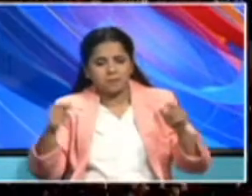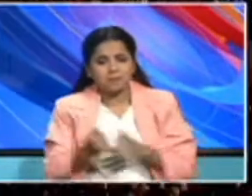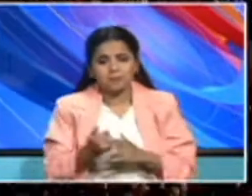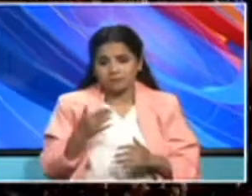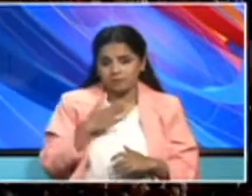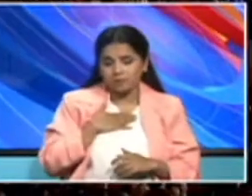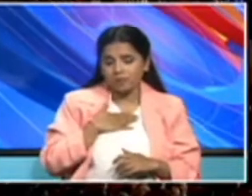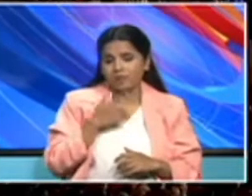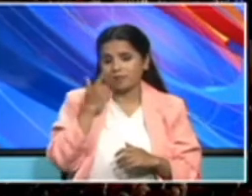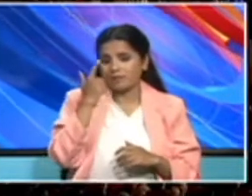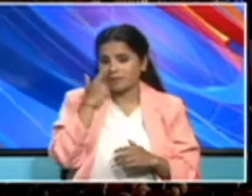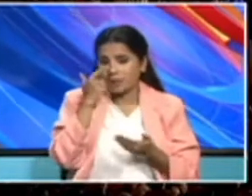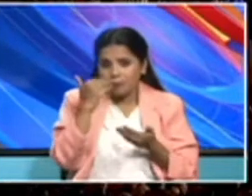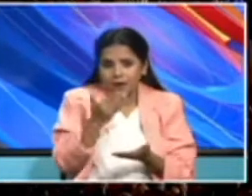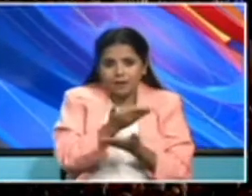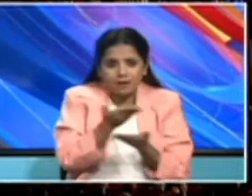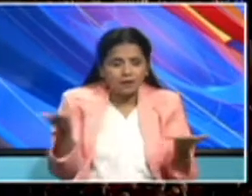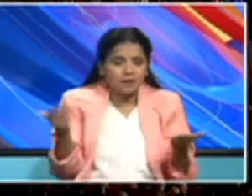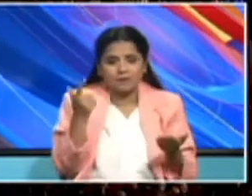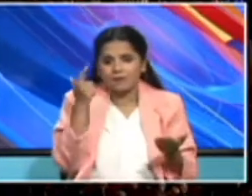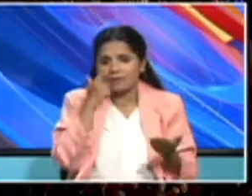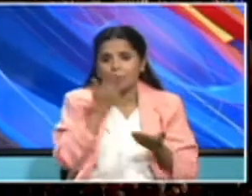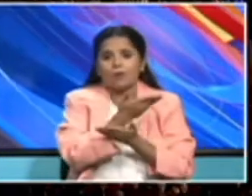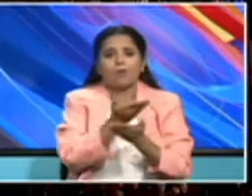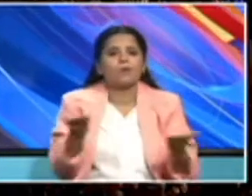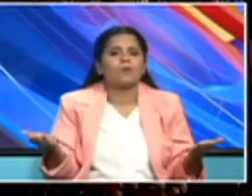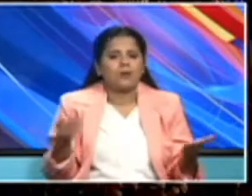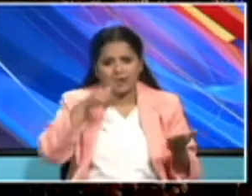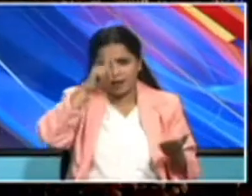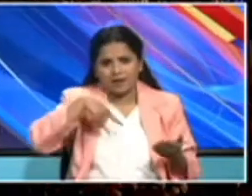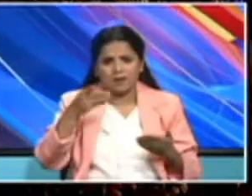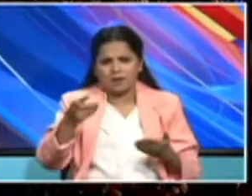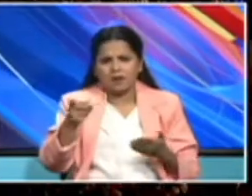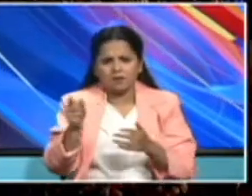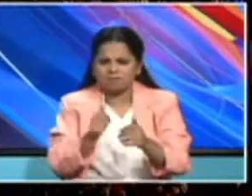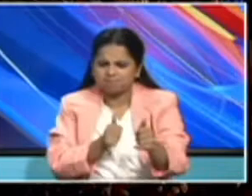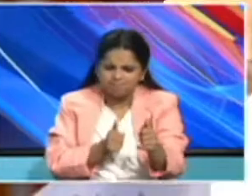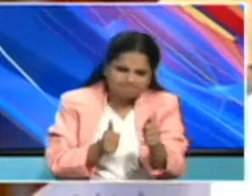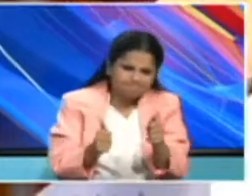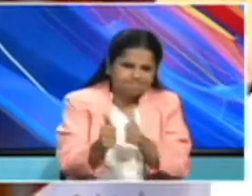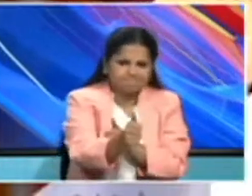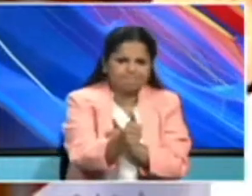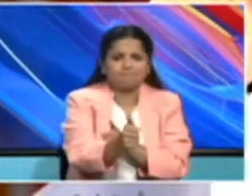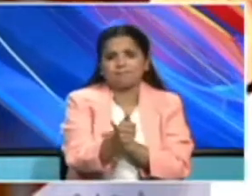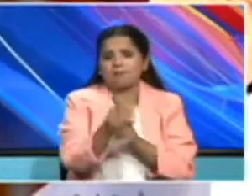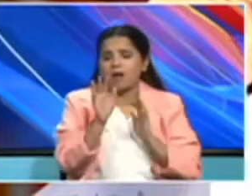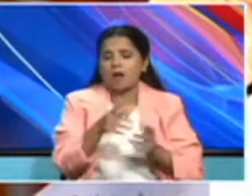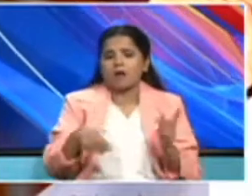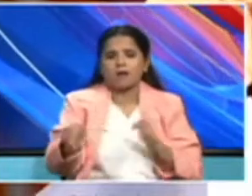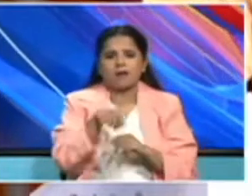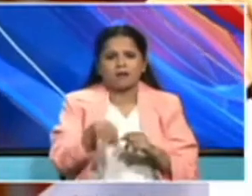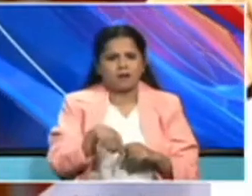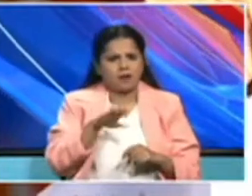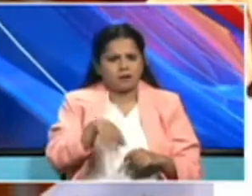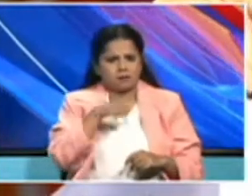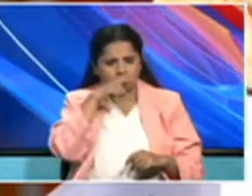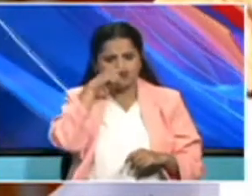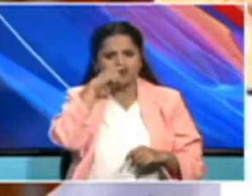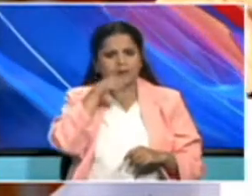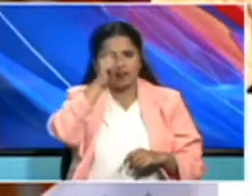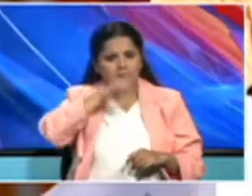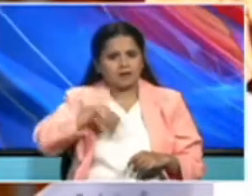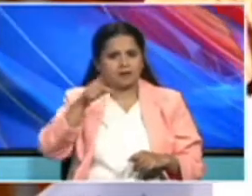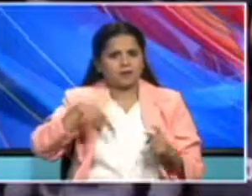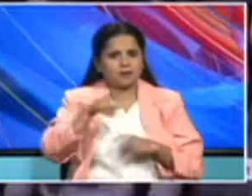हमारी बेटियां आज सबसे आगे तिरंगे की शान बढ़ा रही है।